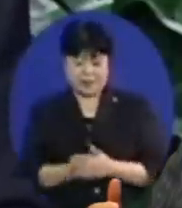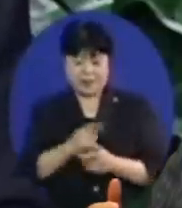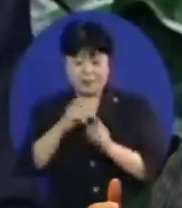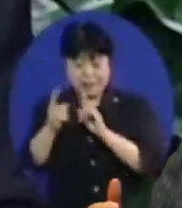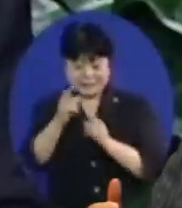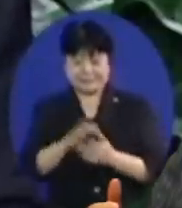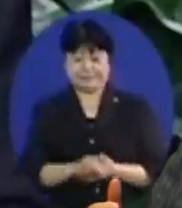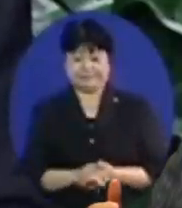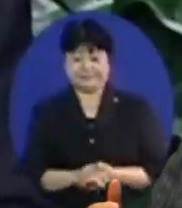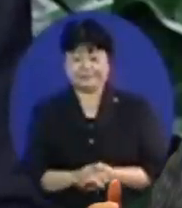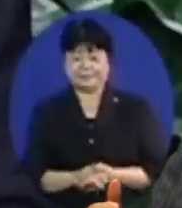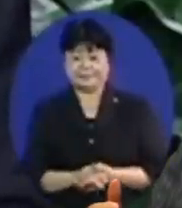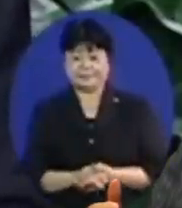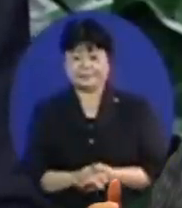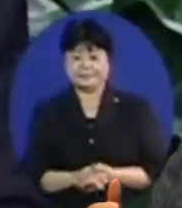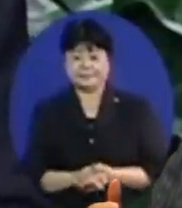말씀이